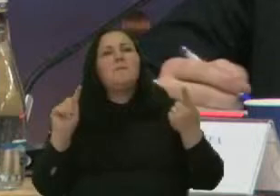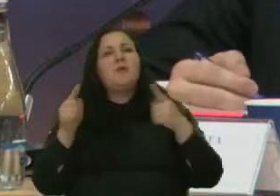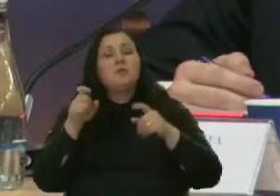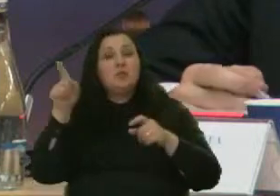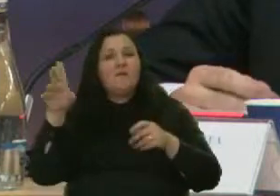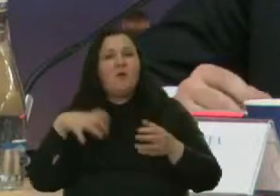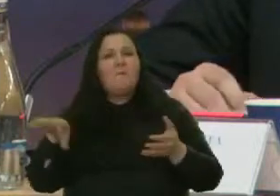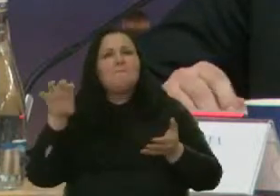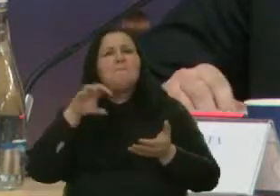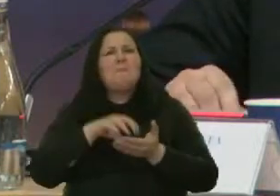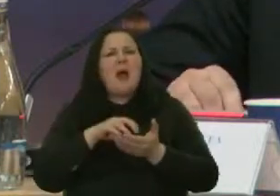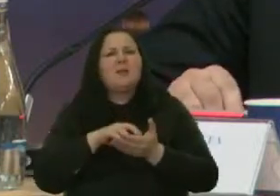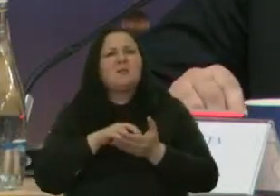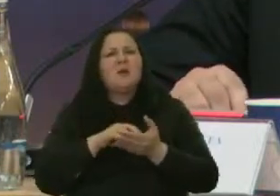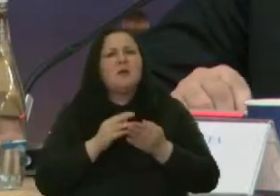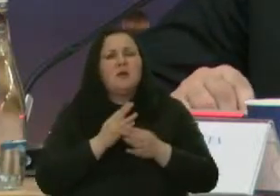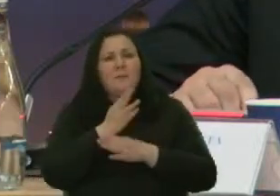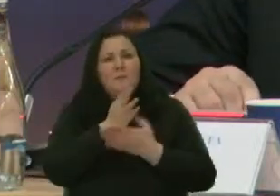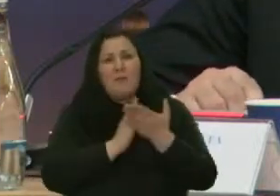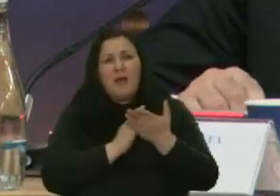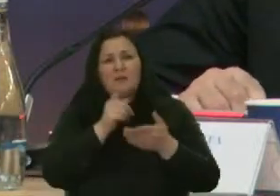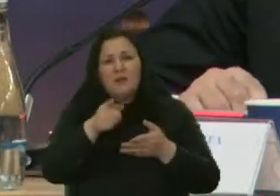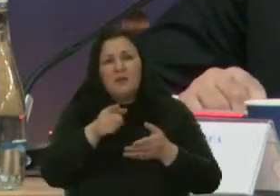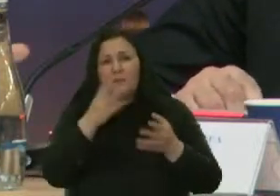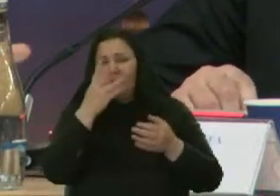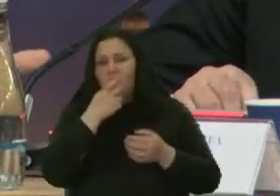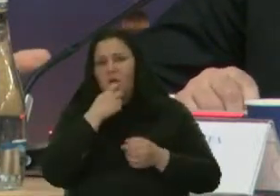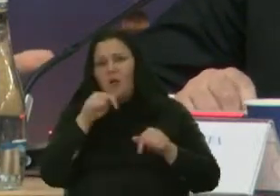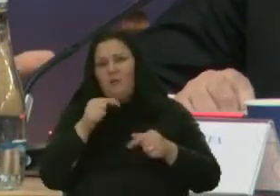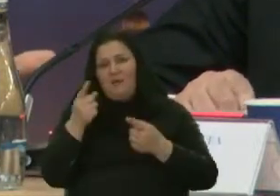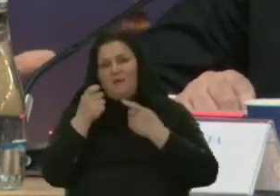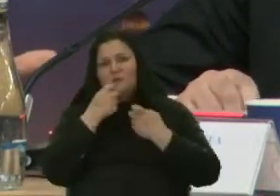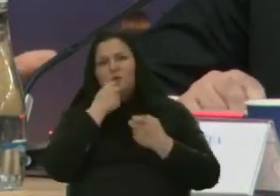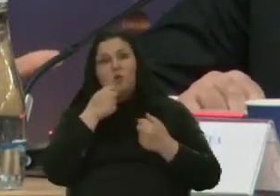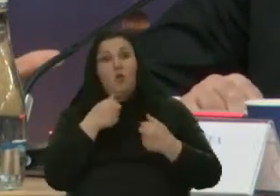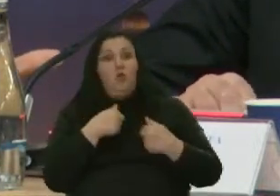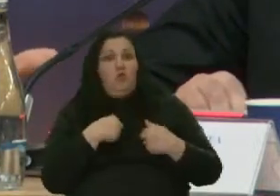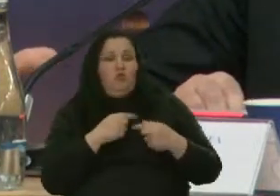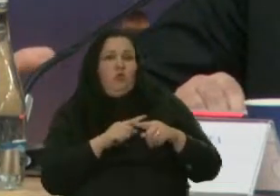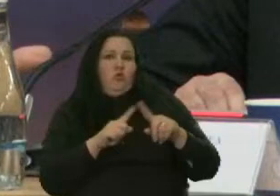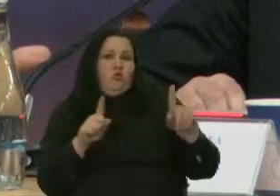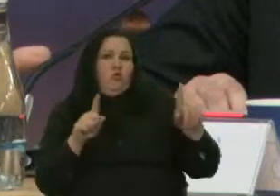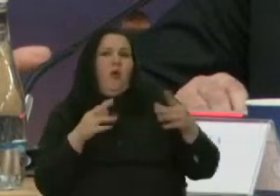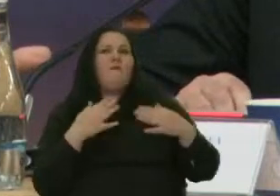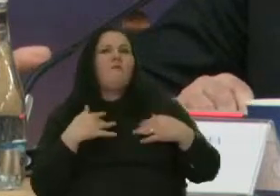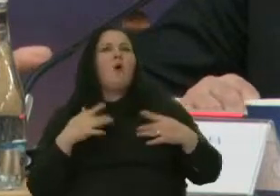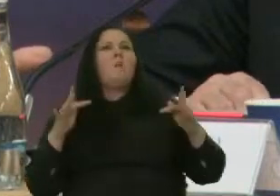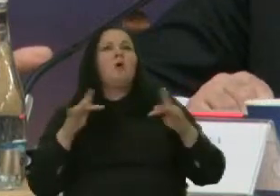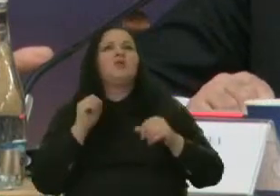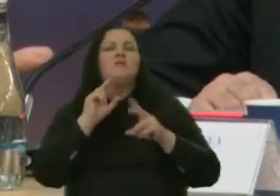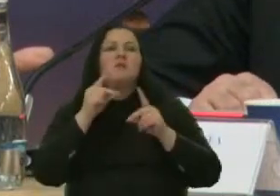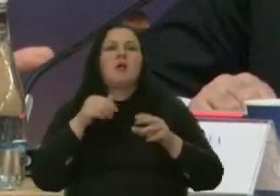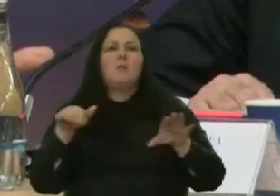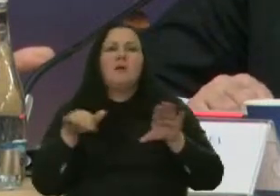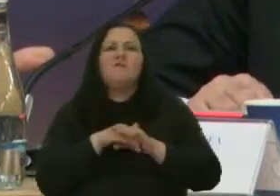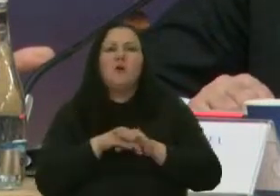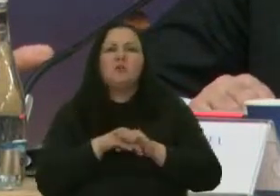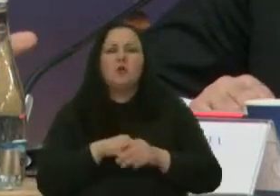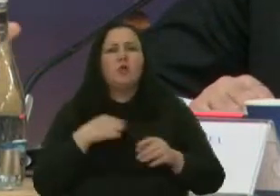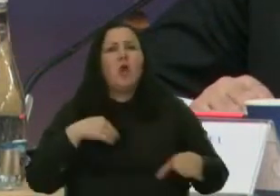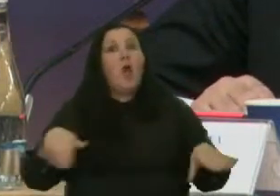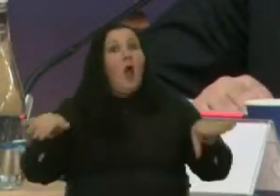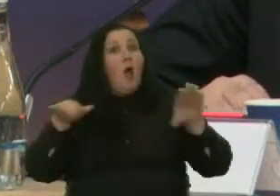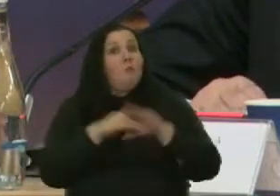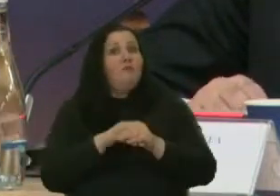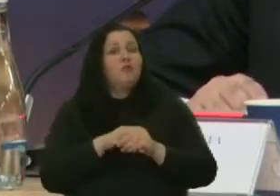acest proces patru ani de zile acum veniți și spuneți știți noi Noi am fost împotrivă dar am votat totuși noi am votat cot la